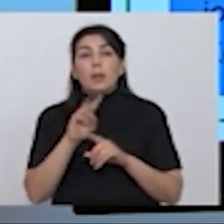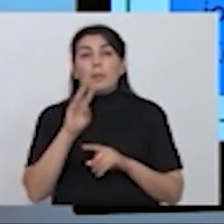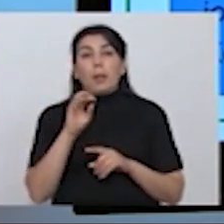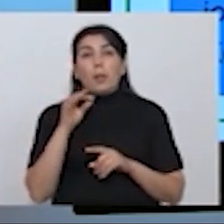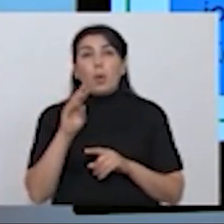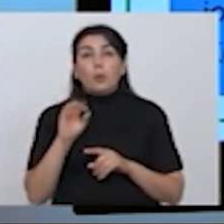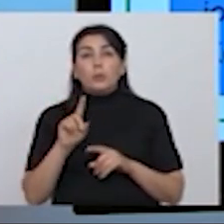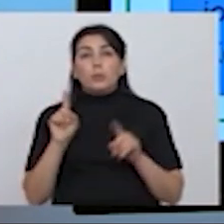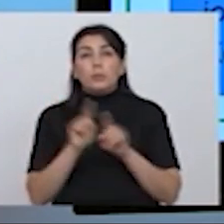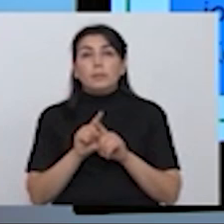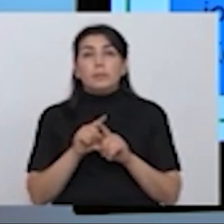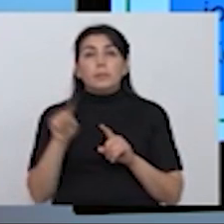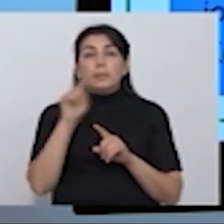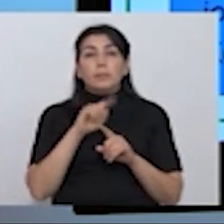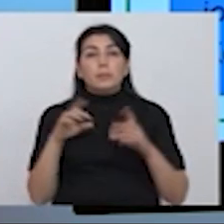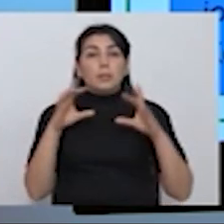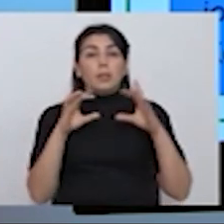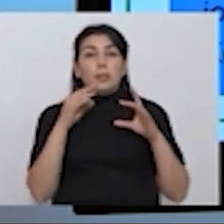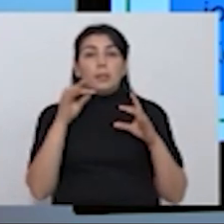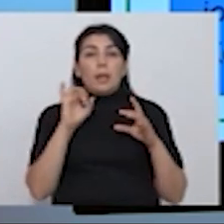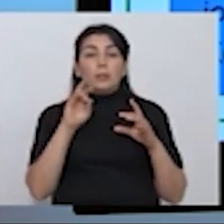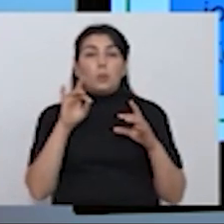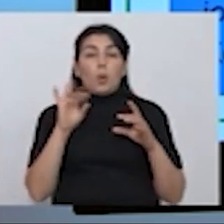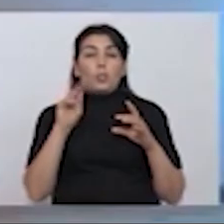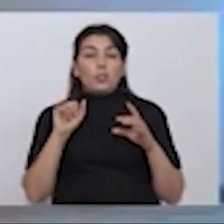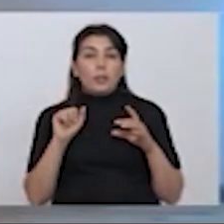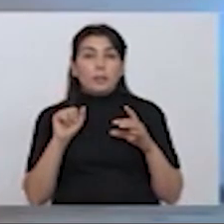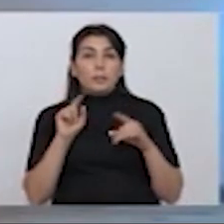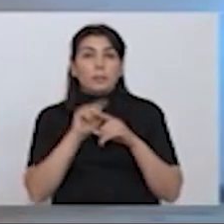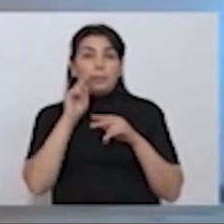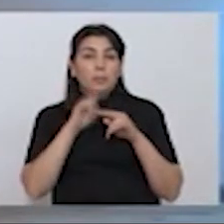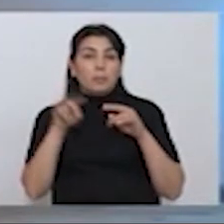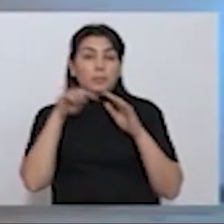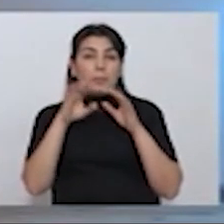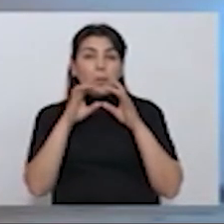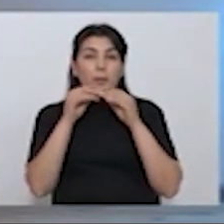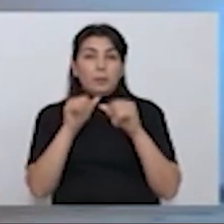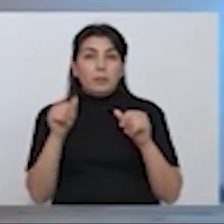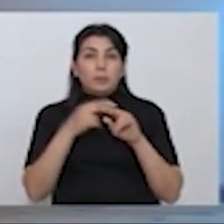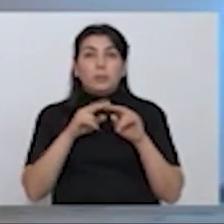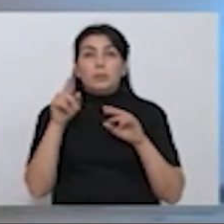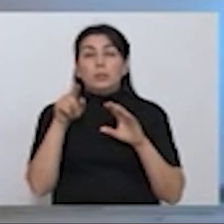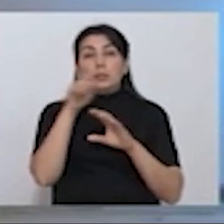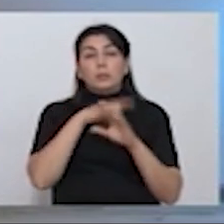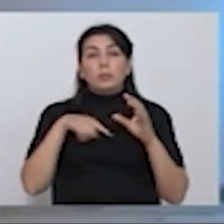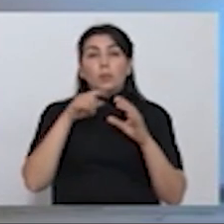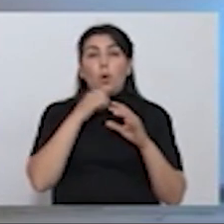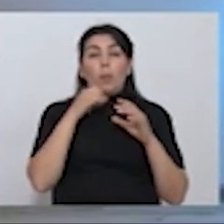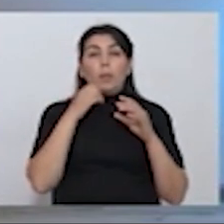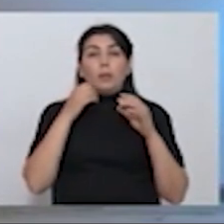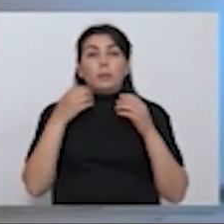mitozga o'xshab, yadro qobig'i yadrochi yo'qoladi. Sentriola qutblarga tortila